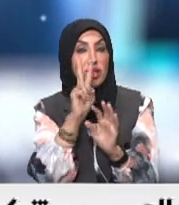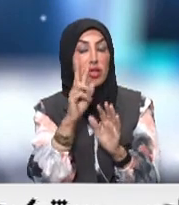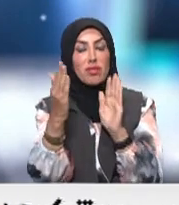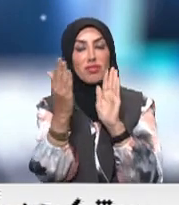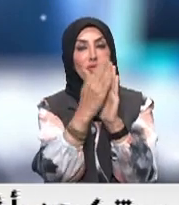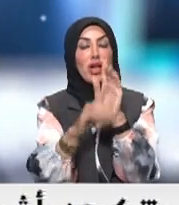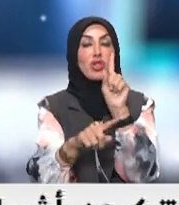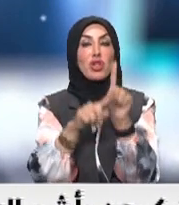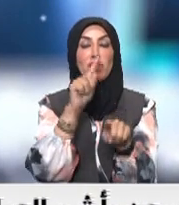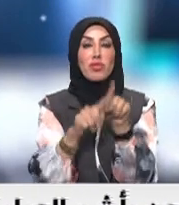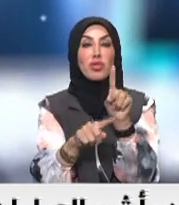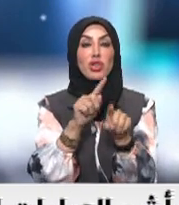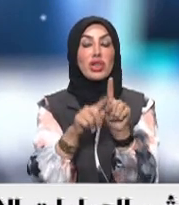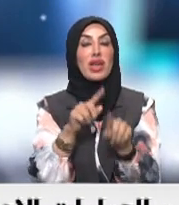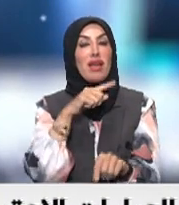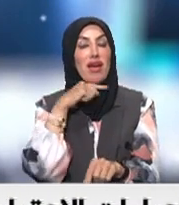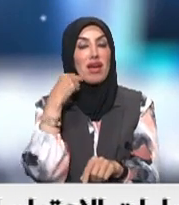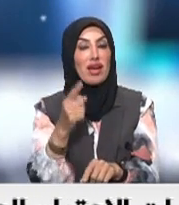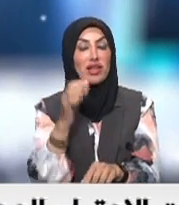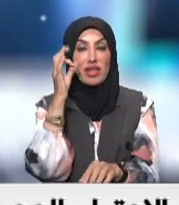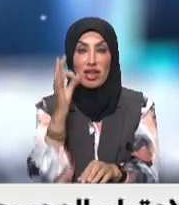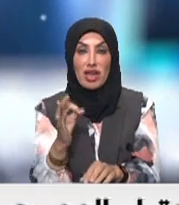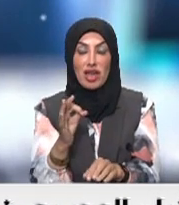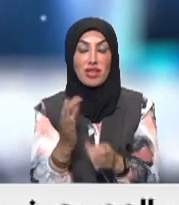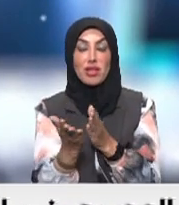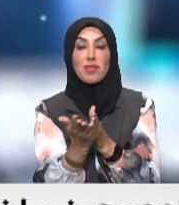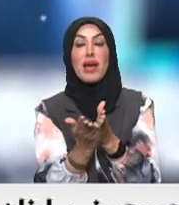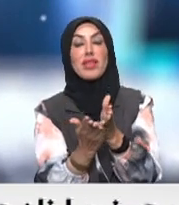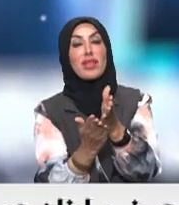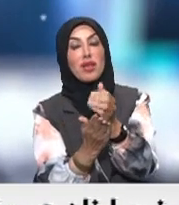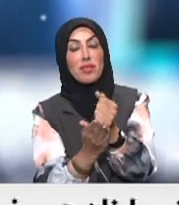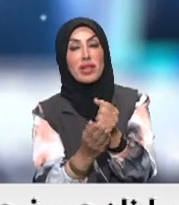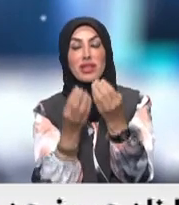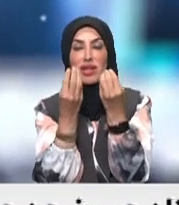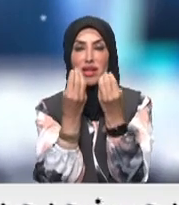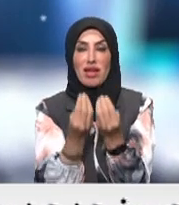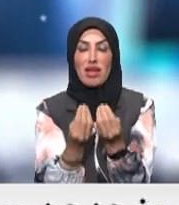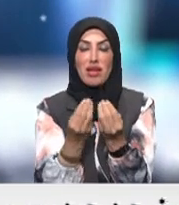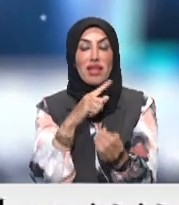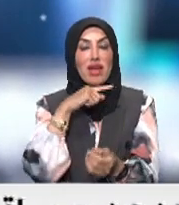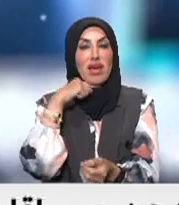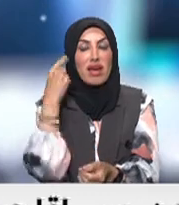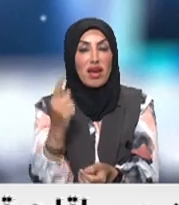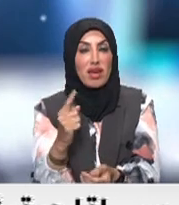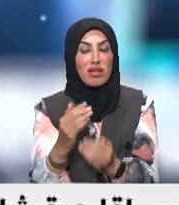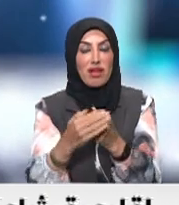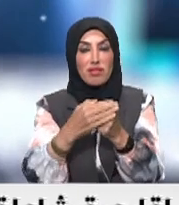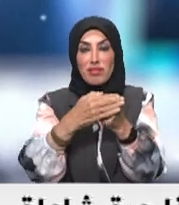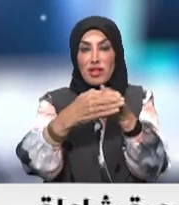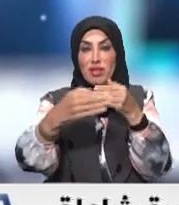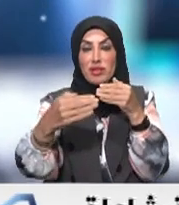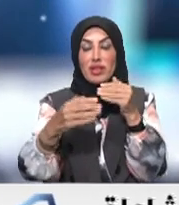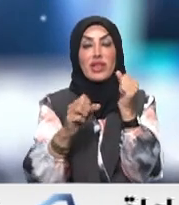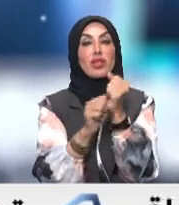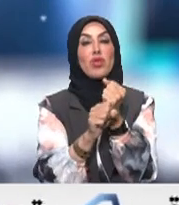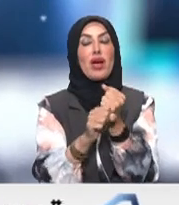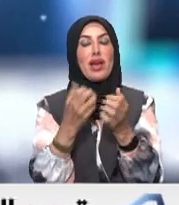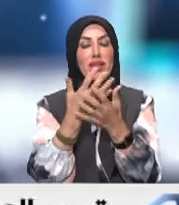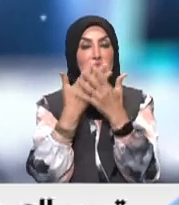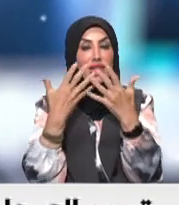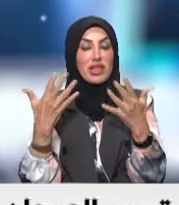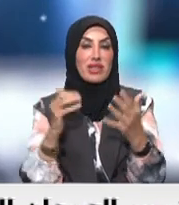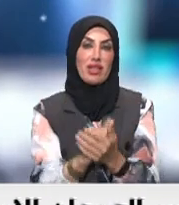سيعرض سلاسل الإمداد للمخاطر، وبناء عليه يجب تقليل تلك المخاطر وتحقيق استدامة سلسة